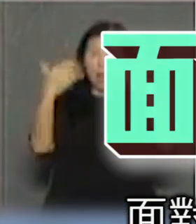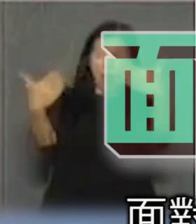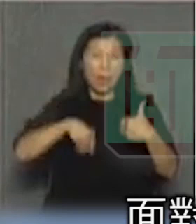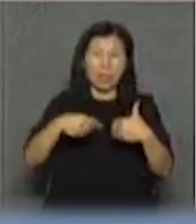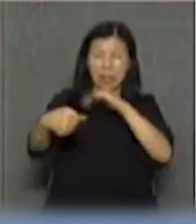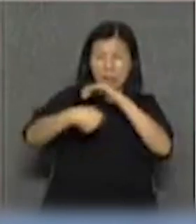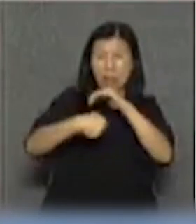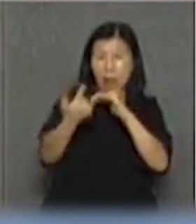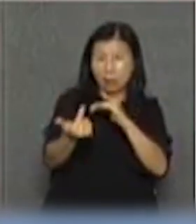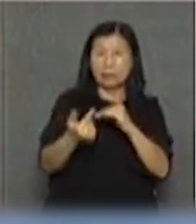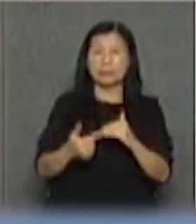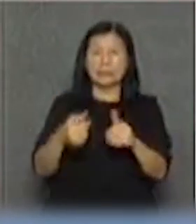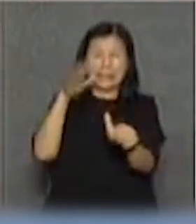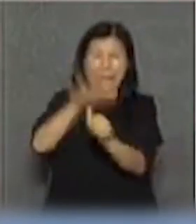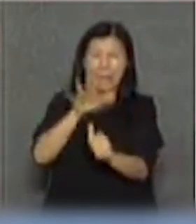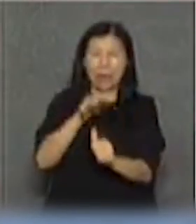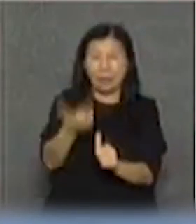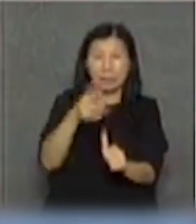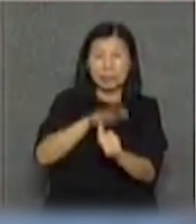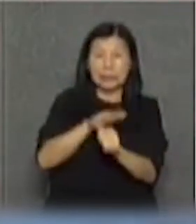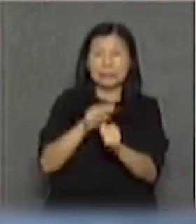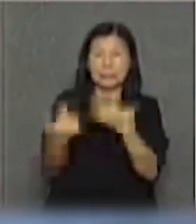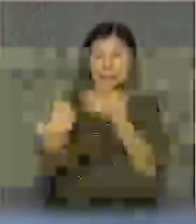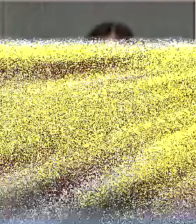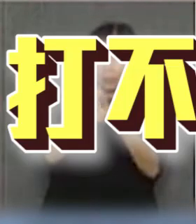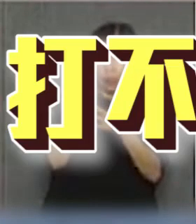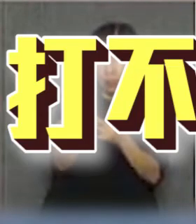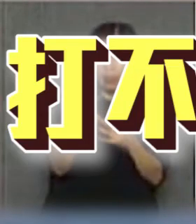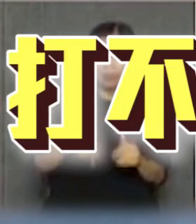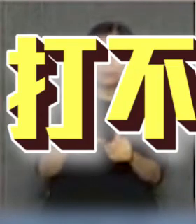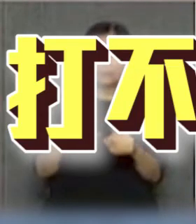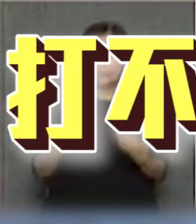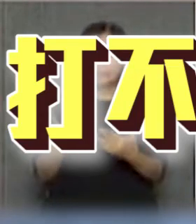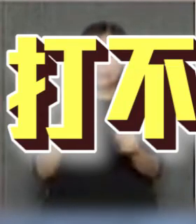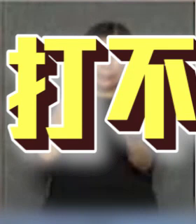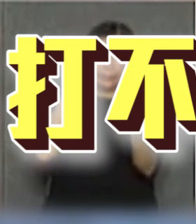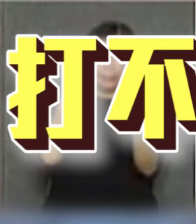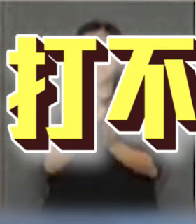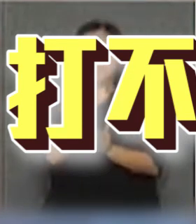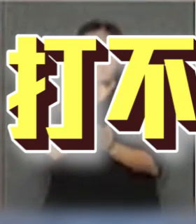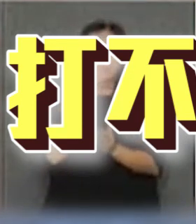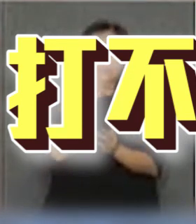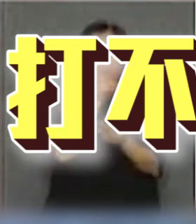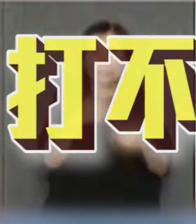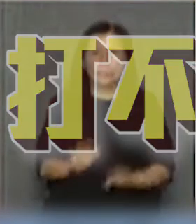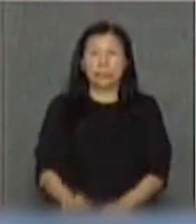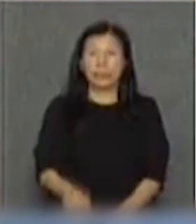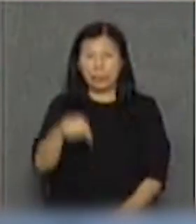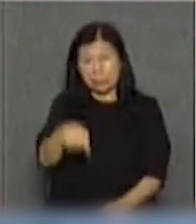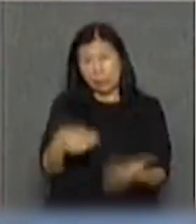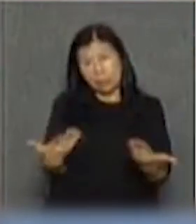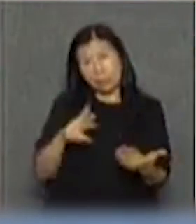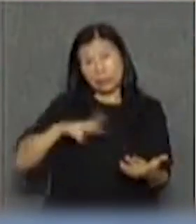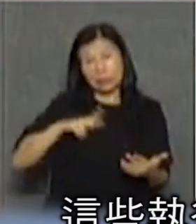他们，打压他们，挑衅他们，打不还手，骂不还口。在这样的情况底